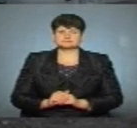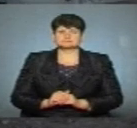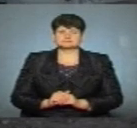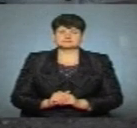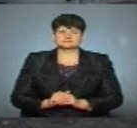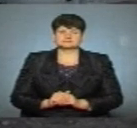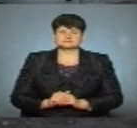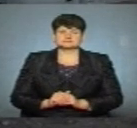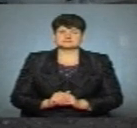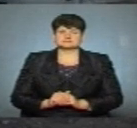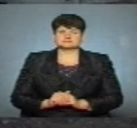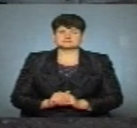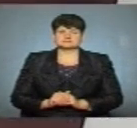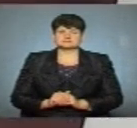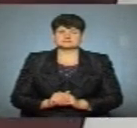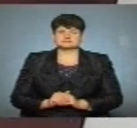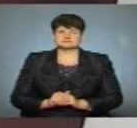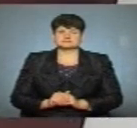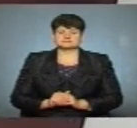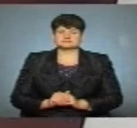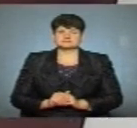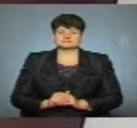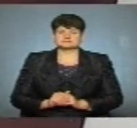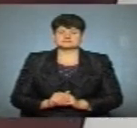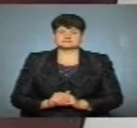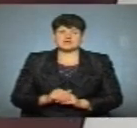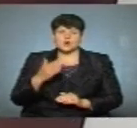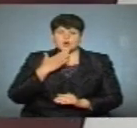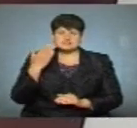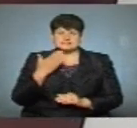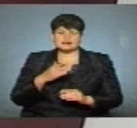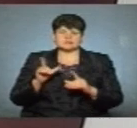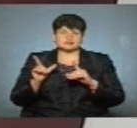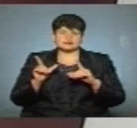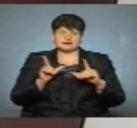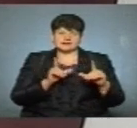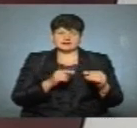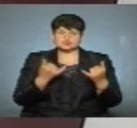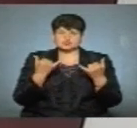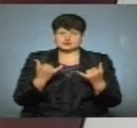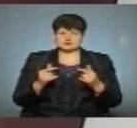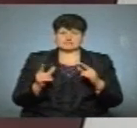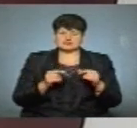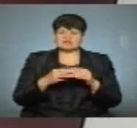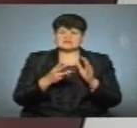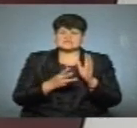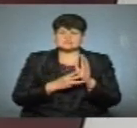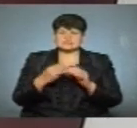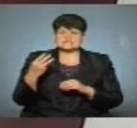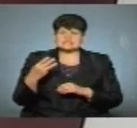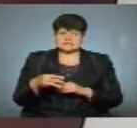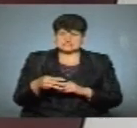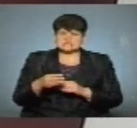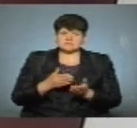на Суспільному. Тернопіль. Останній рейс на сьогодні з приміської автостанції вийде о 18:30